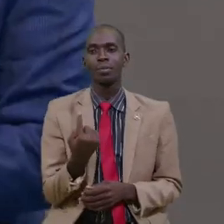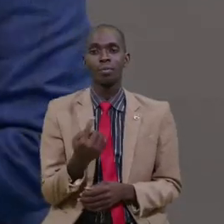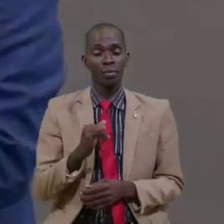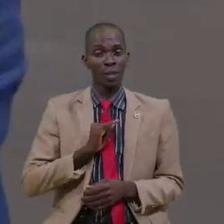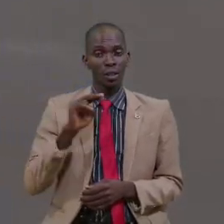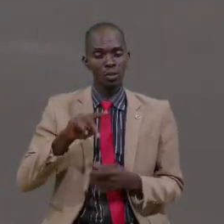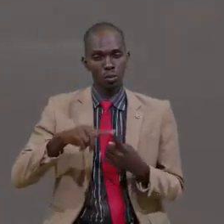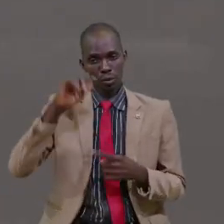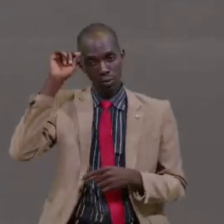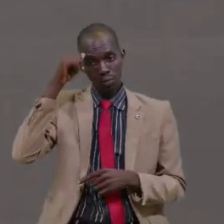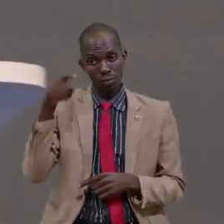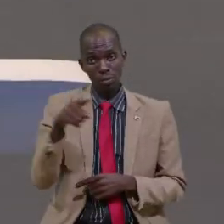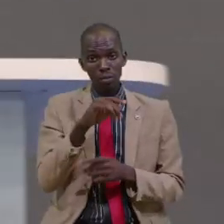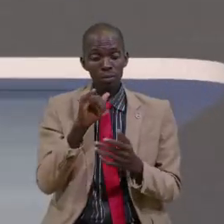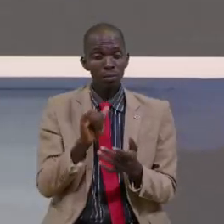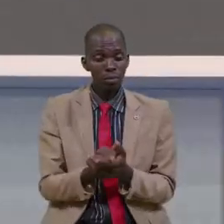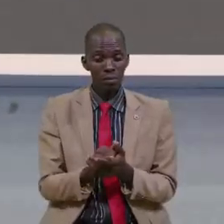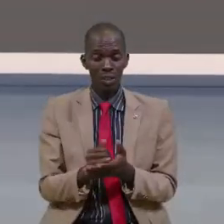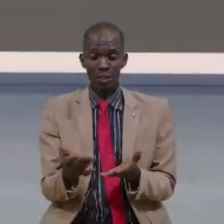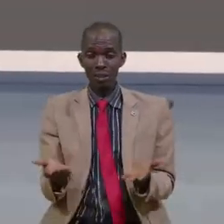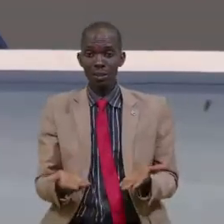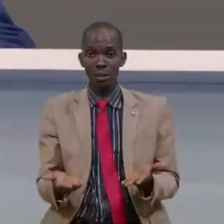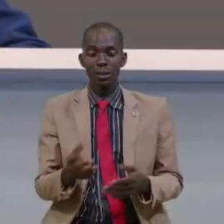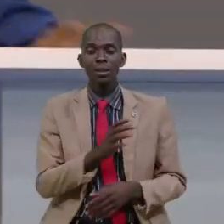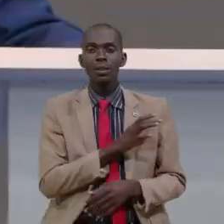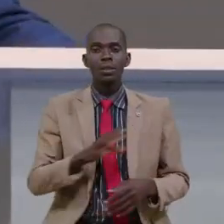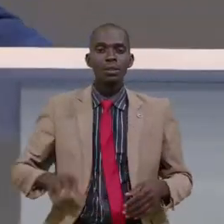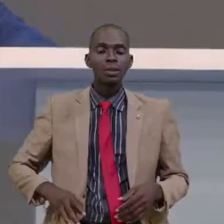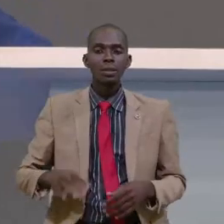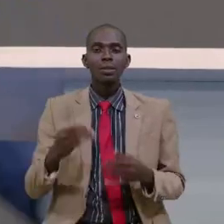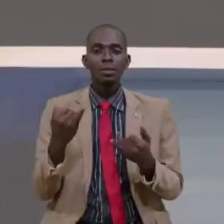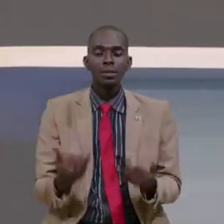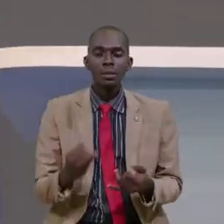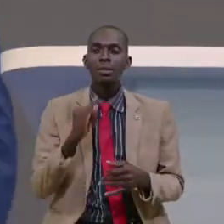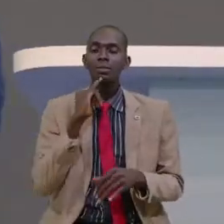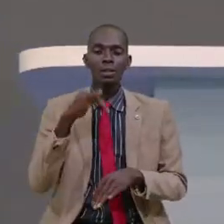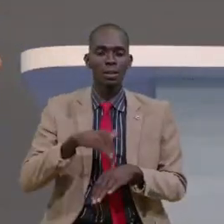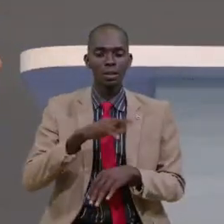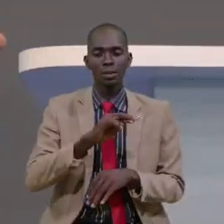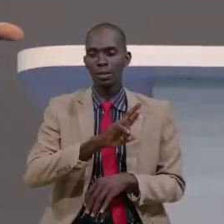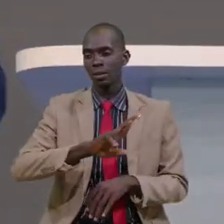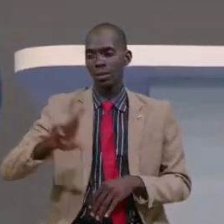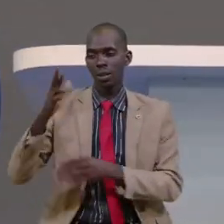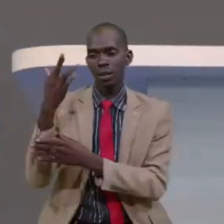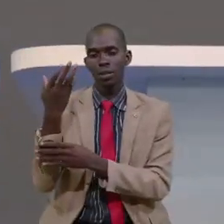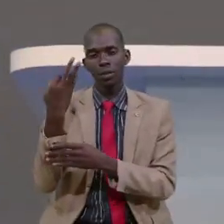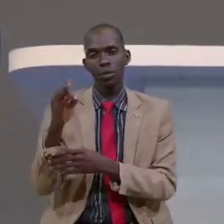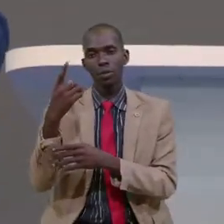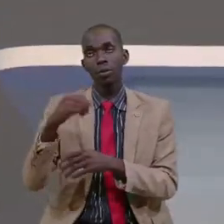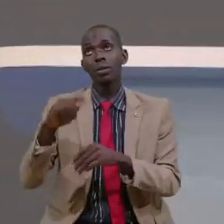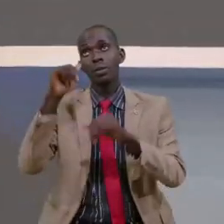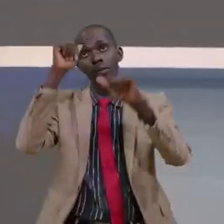toujours. Je dois vous rappeler que maintenant Christ est à la droite du Père et